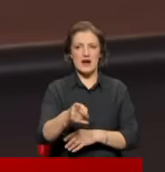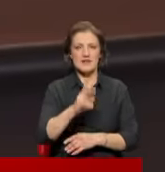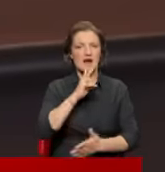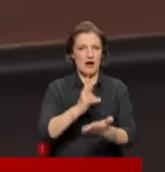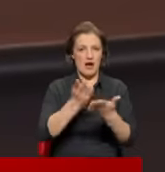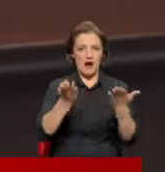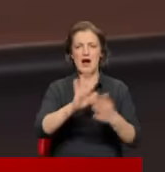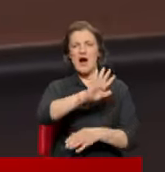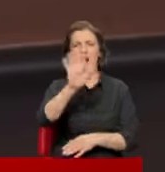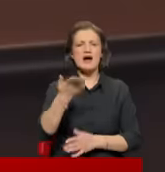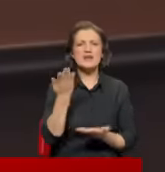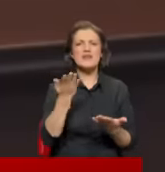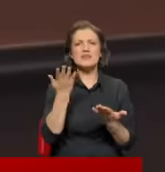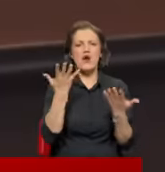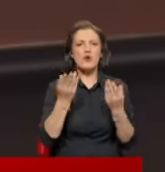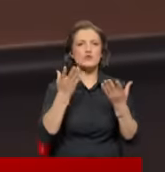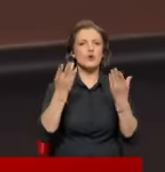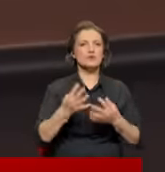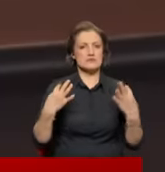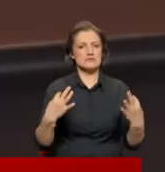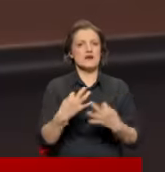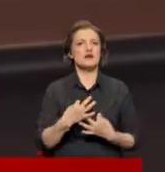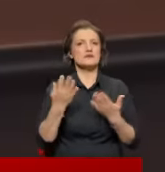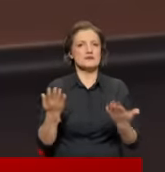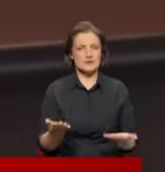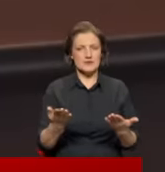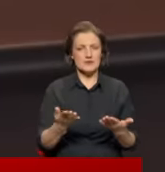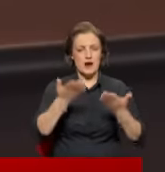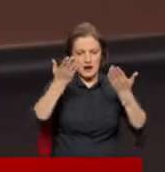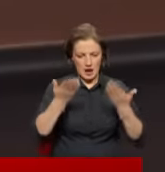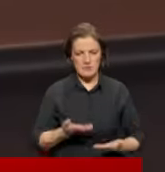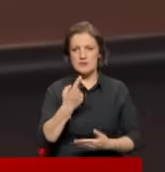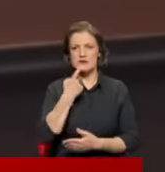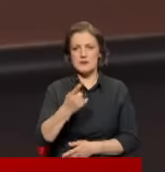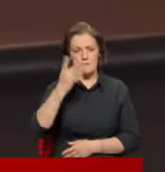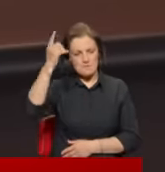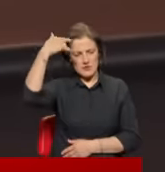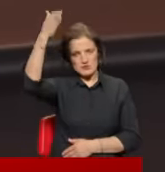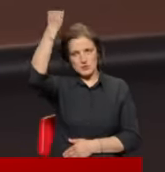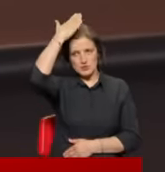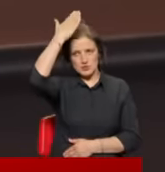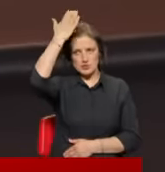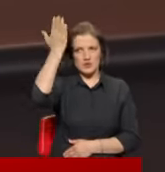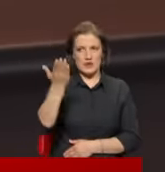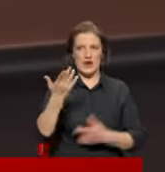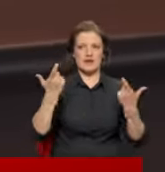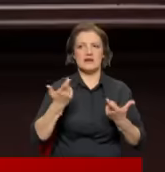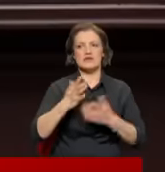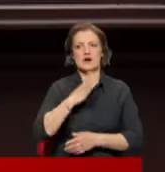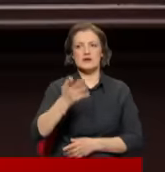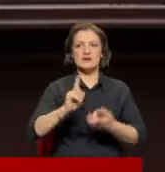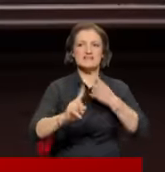takdir hangi yönde olursa olsun saygındır, makbuldür, başımızın üstünde yeri